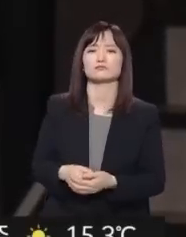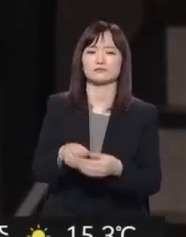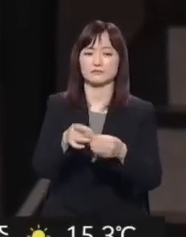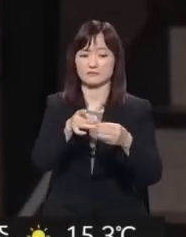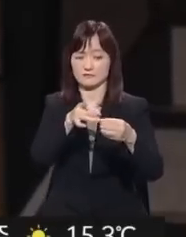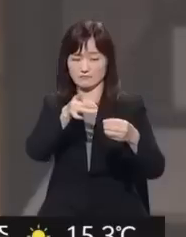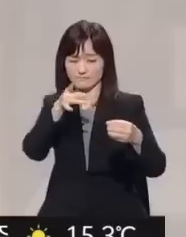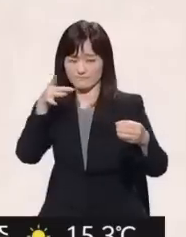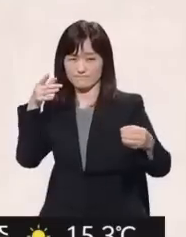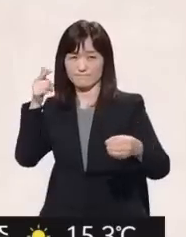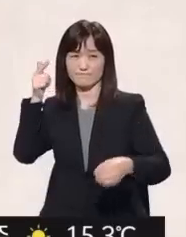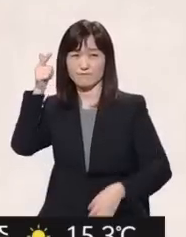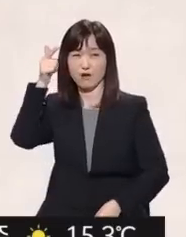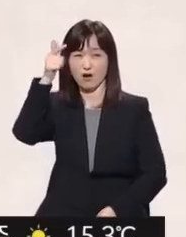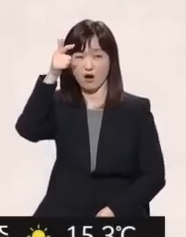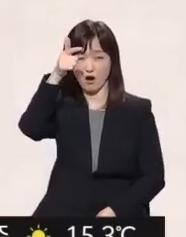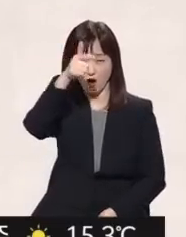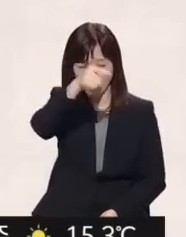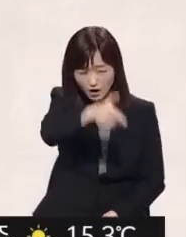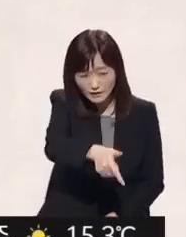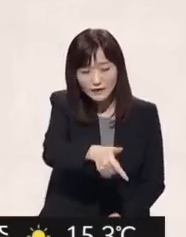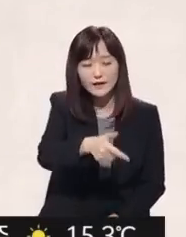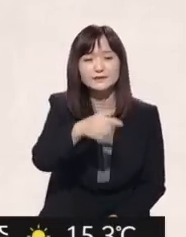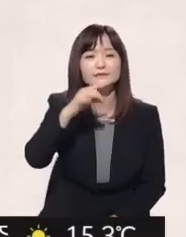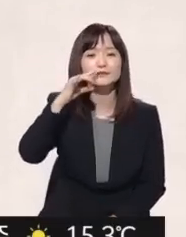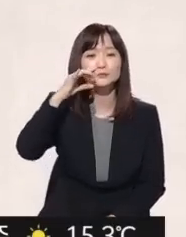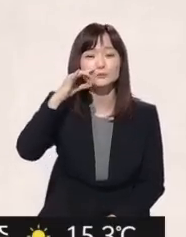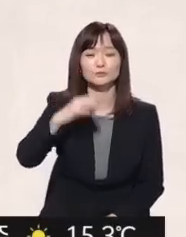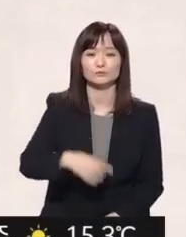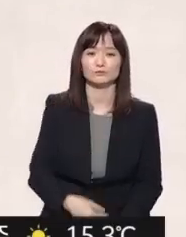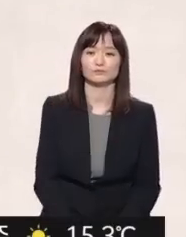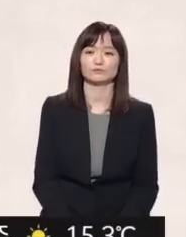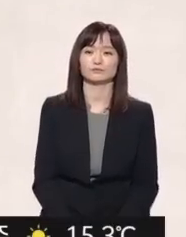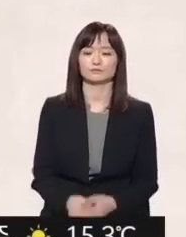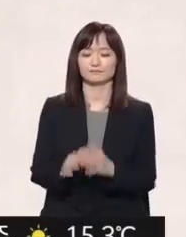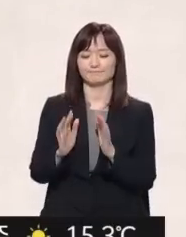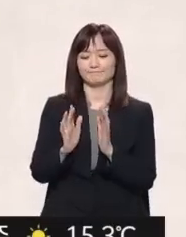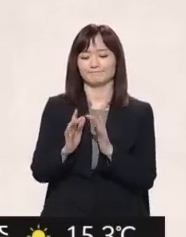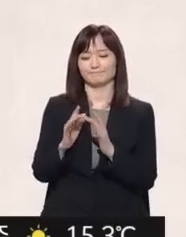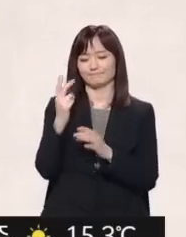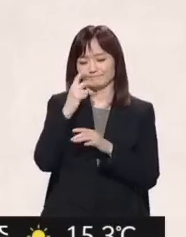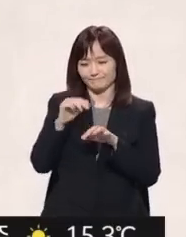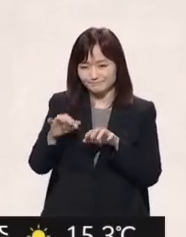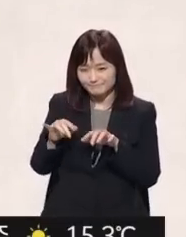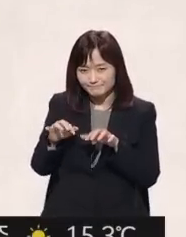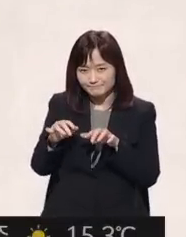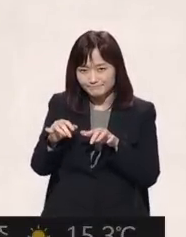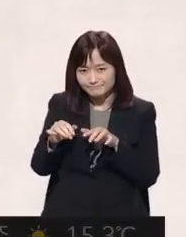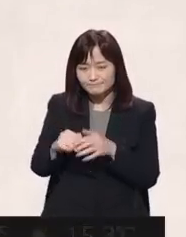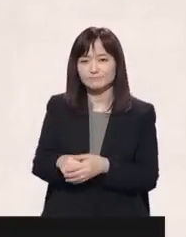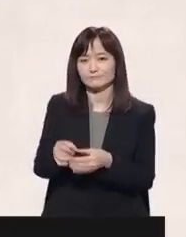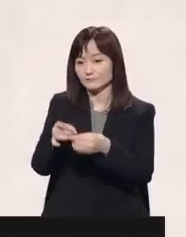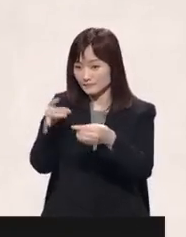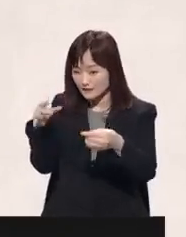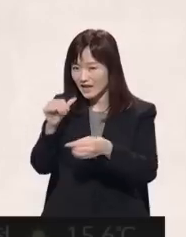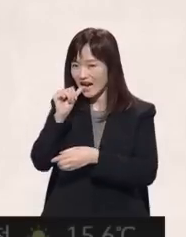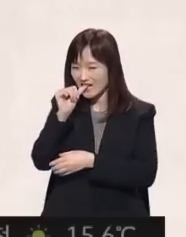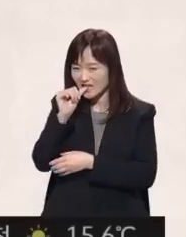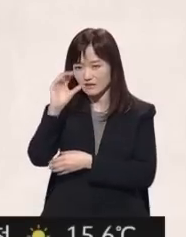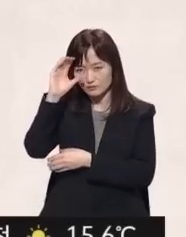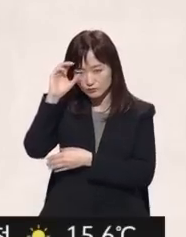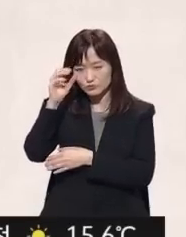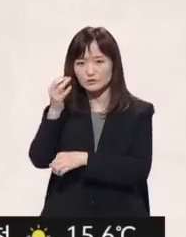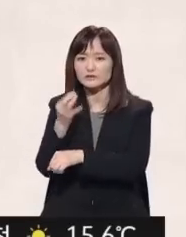쏘면 얼만큼 멀리 날아가는지 궁금했다라고 얘기를 했어요 그리고 인터넷에서 쇄골 술과 새총을 샀다 특정 세제를